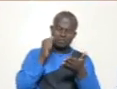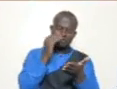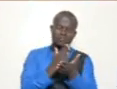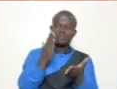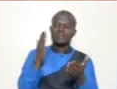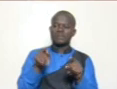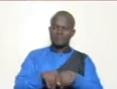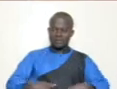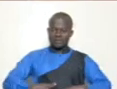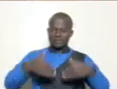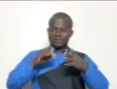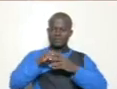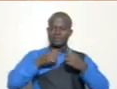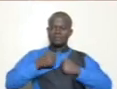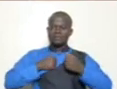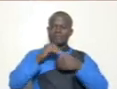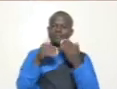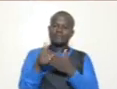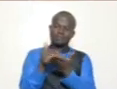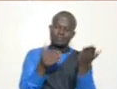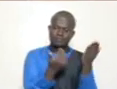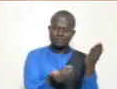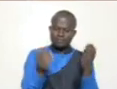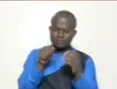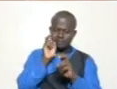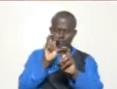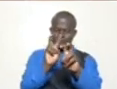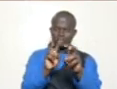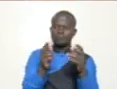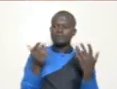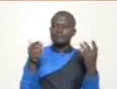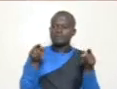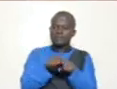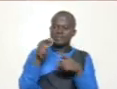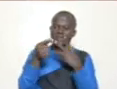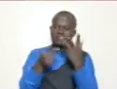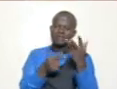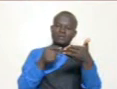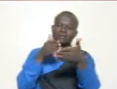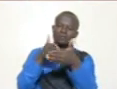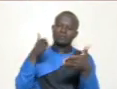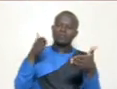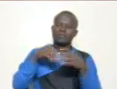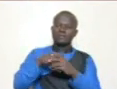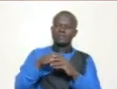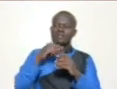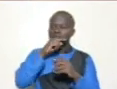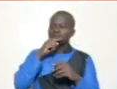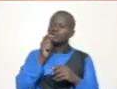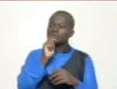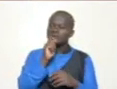nko ku rubyiruko rw'u Rwanda ko abana bajya babirebaho. Huko ari ibintu bijya bibuzwa ku mvuga